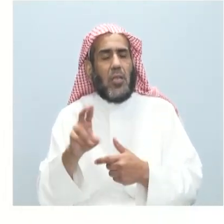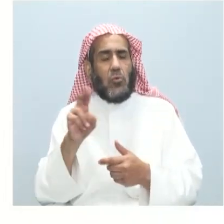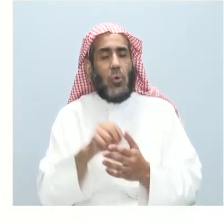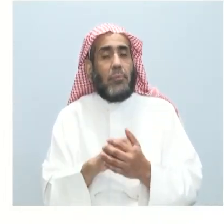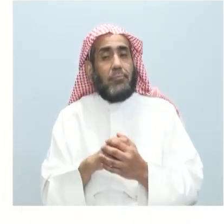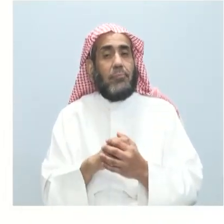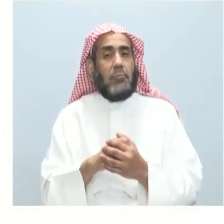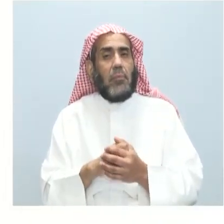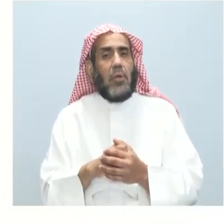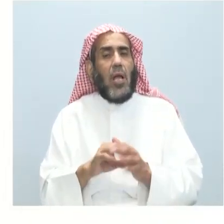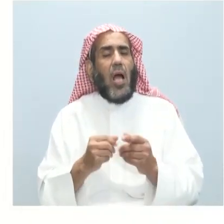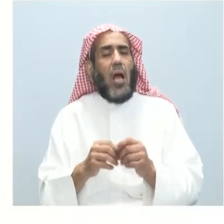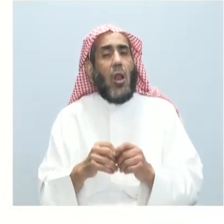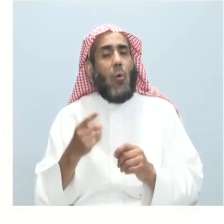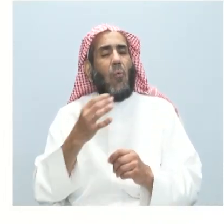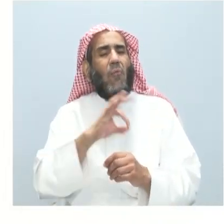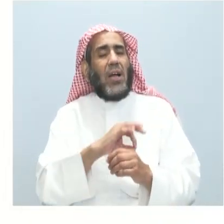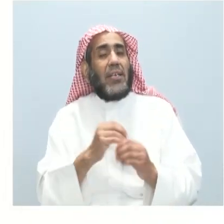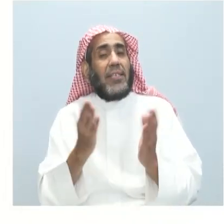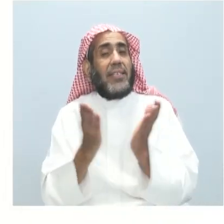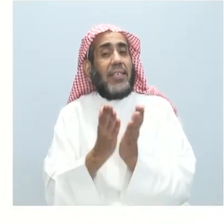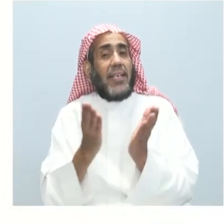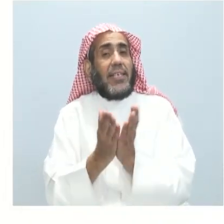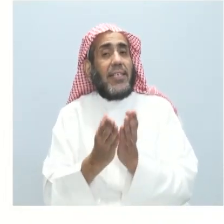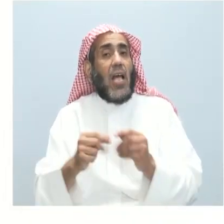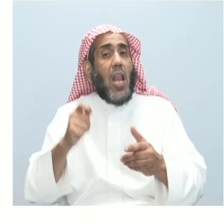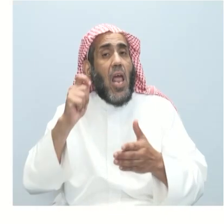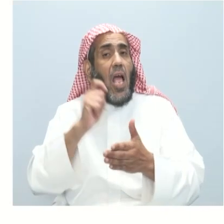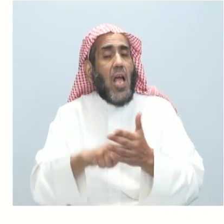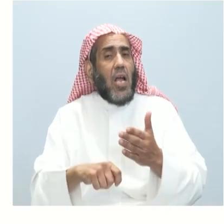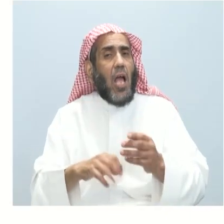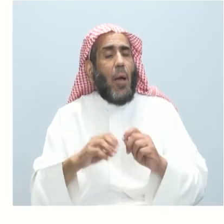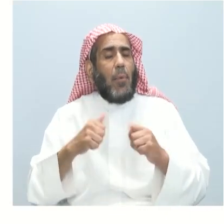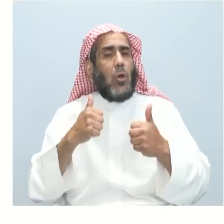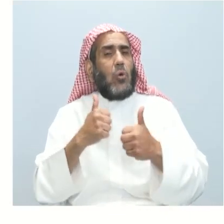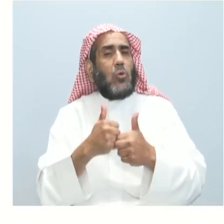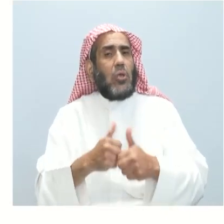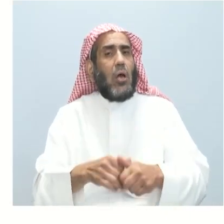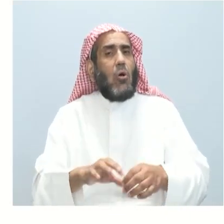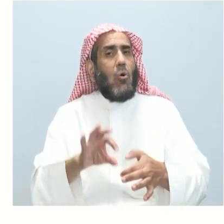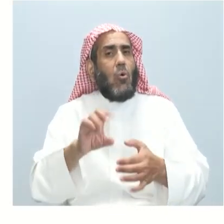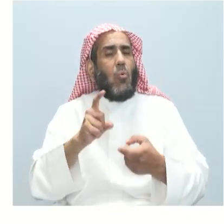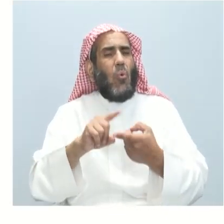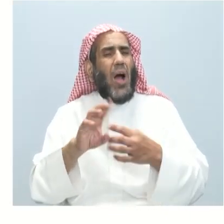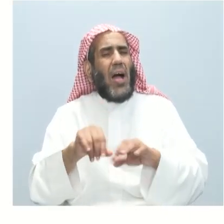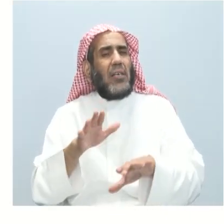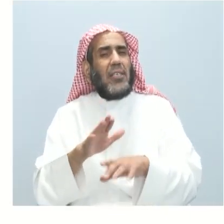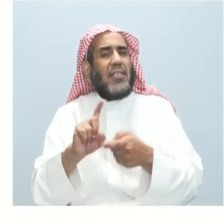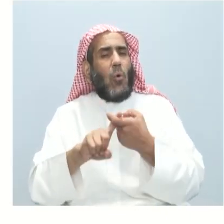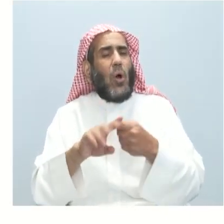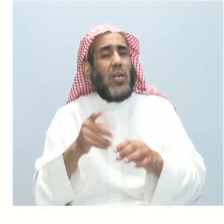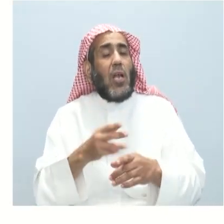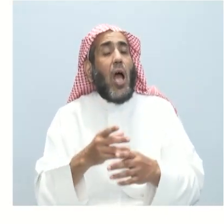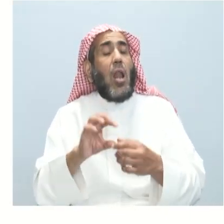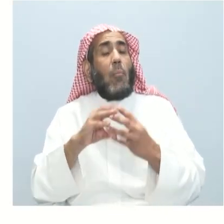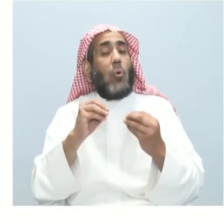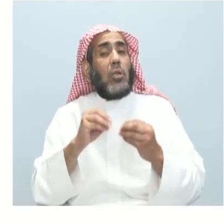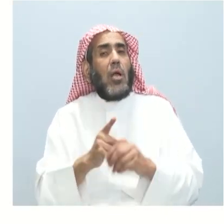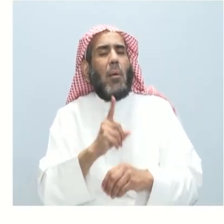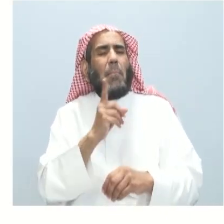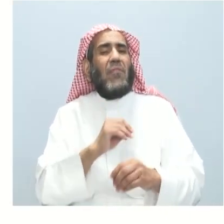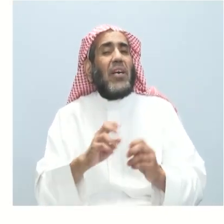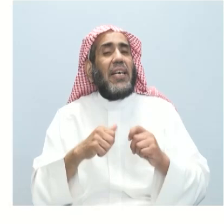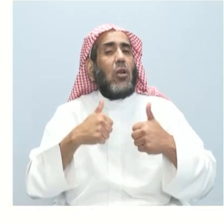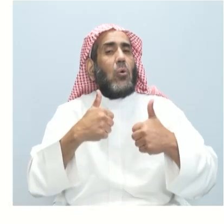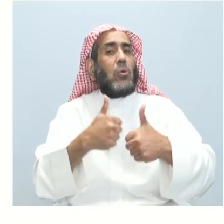السؤال على ضوء الدراسه لاحكام الاسره وعقد النكاح بين ما يلي المراد بفقه